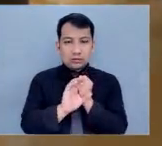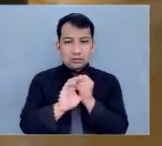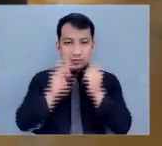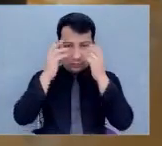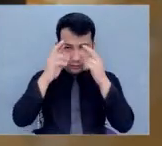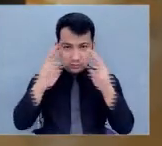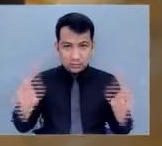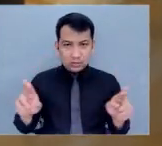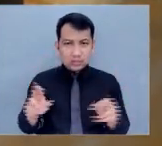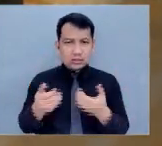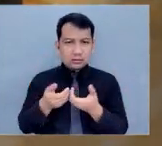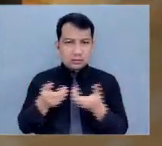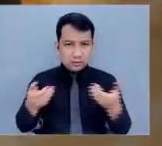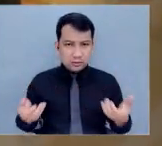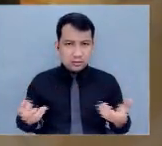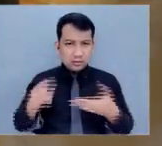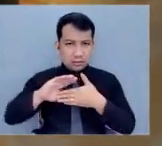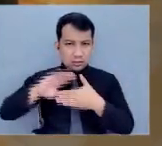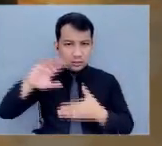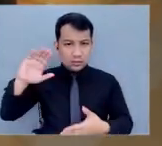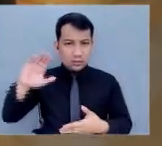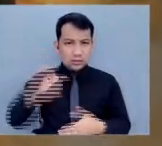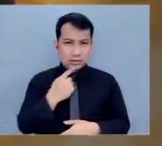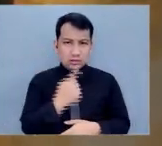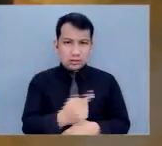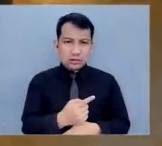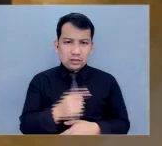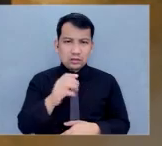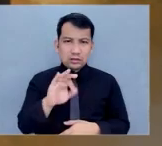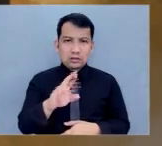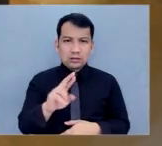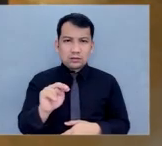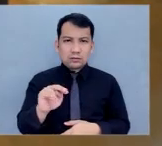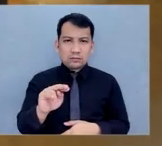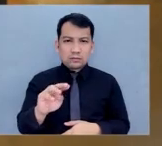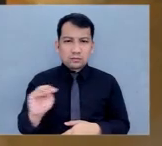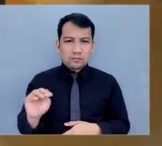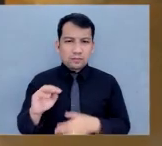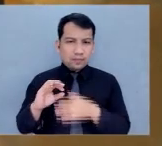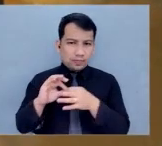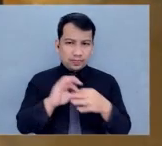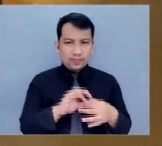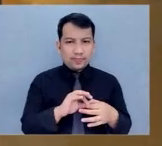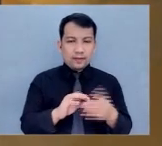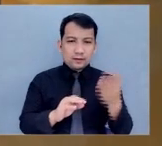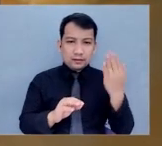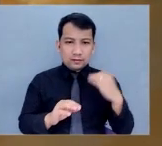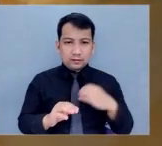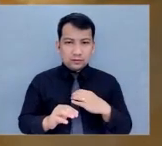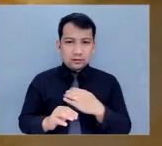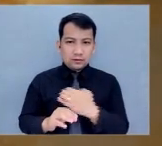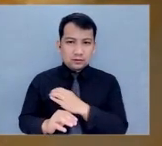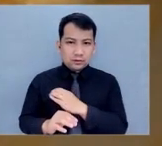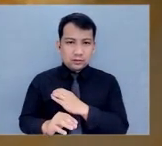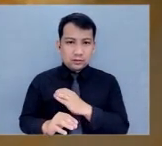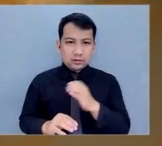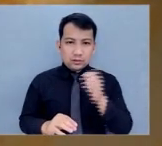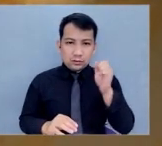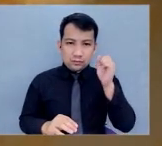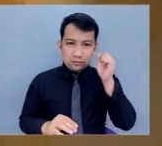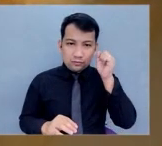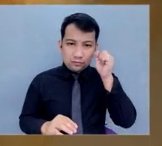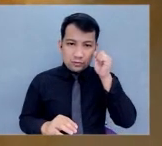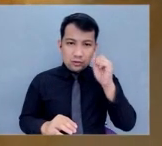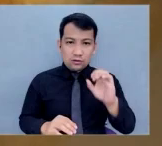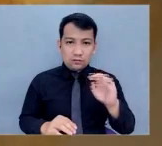umanong hiwalay na vlog, may pahayag din si Fermin na umano'y nag-uugnay kay former Congressman Bong Suntay na presidente rin